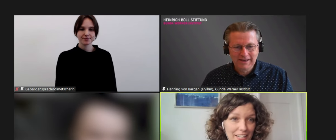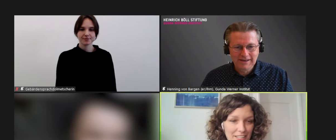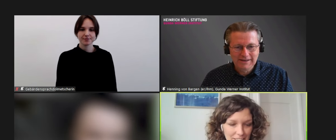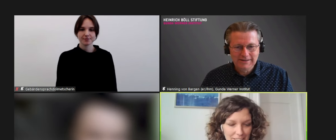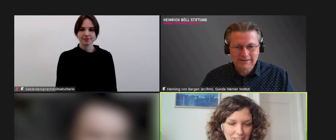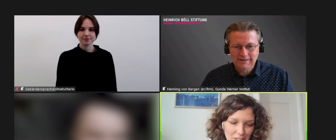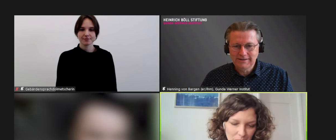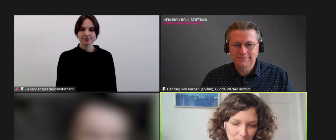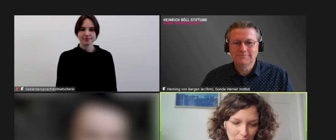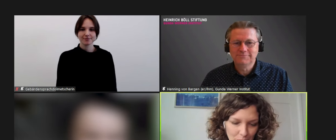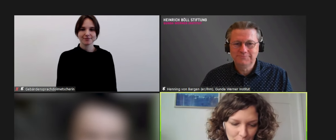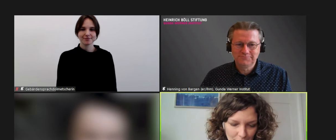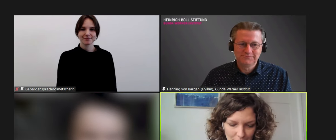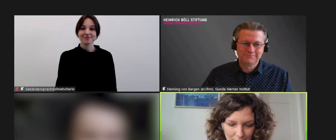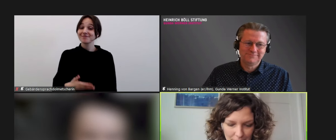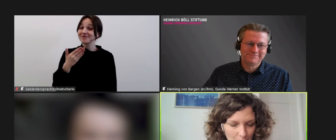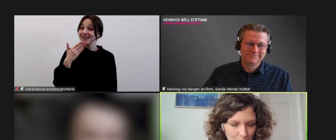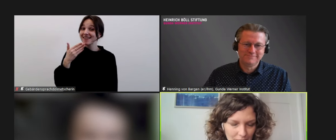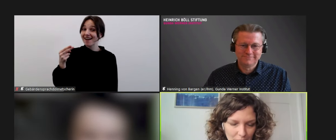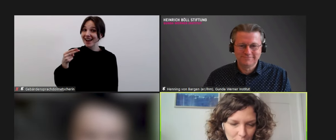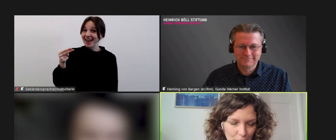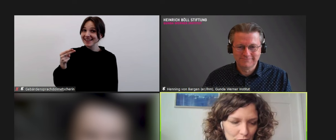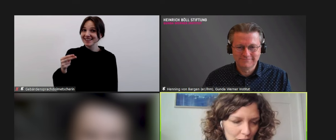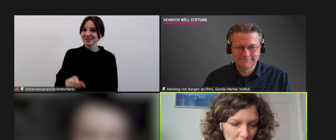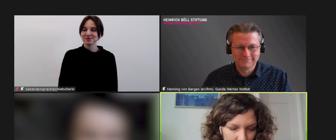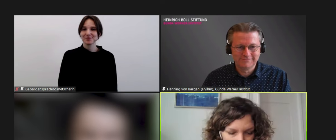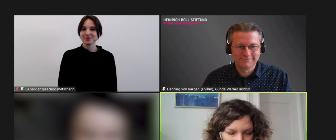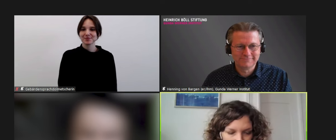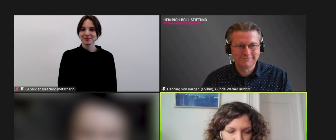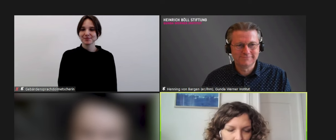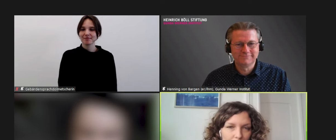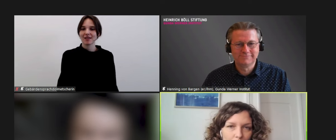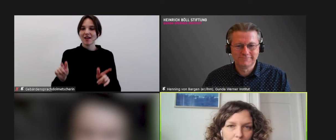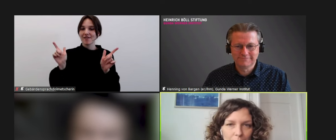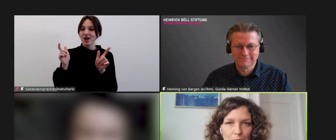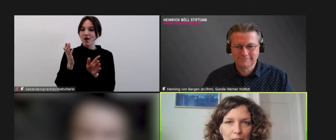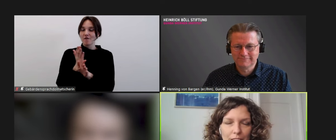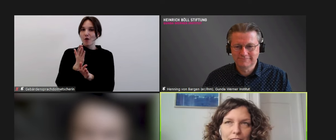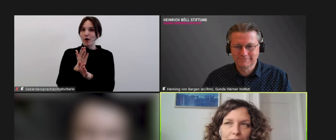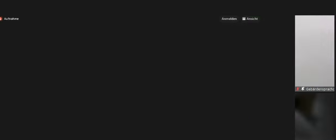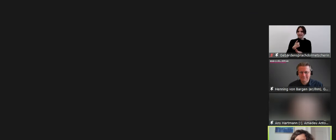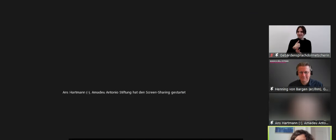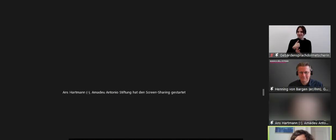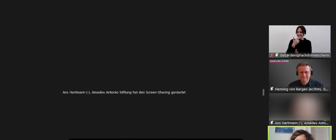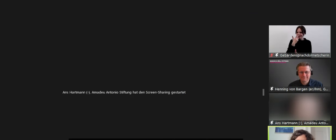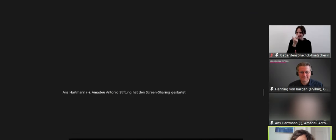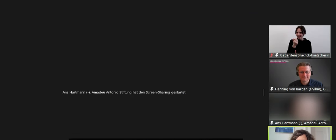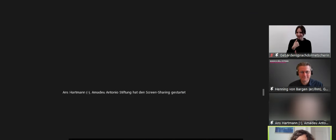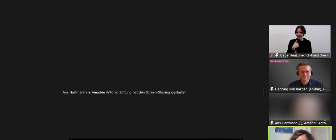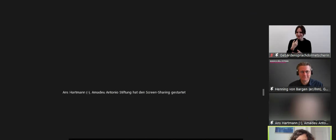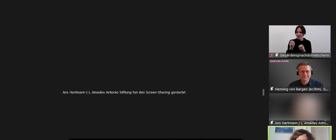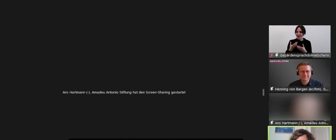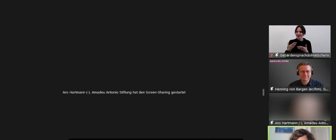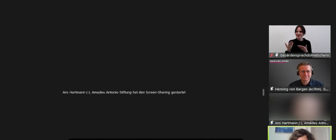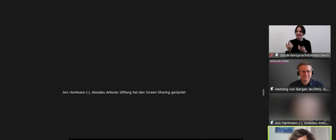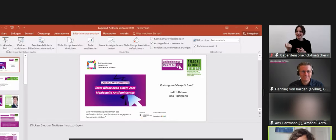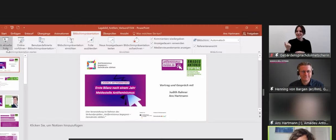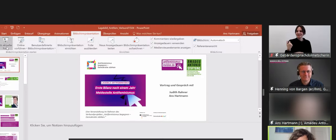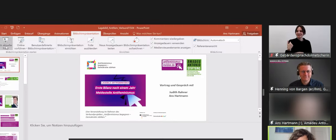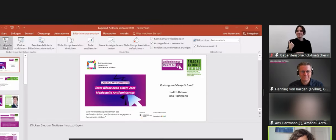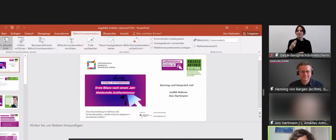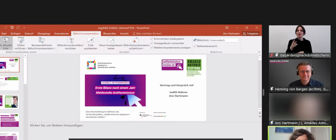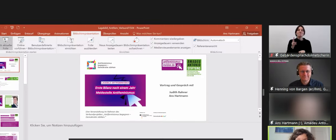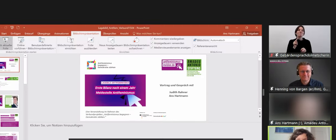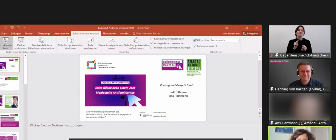Vielen Dank, Henning. Ich habe gerade vor der Veranstaltung einen großen Fehler gemacht, mir die Kommentarspalten